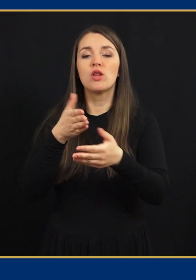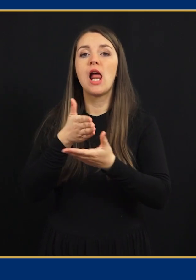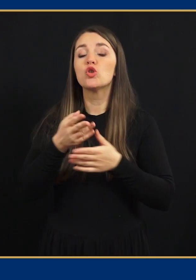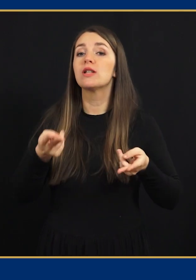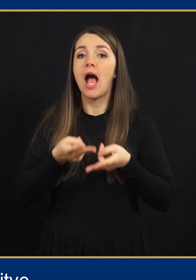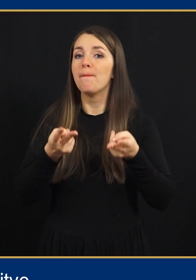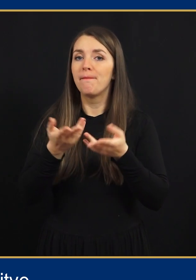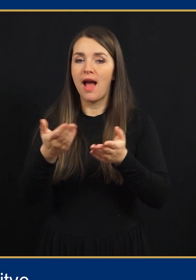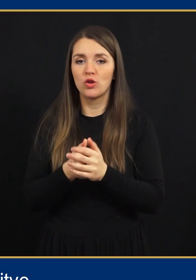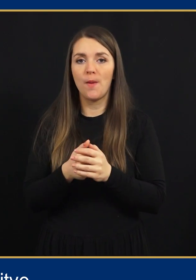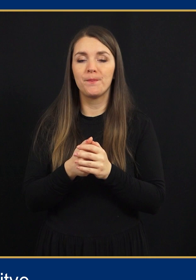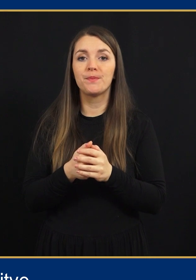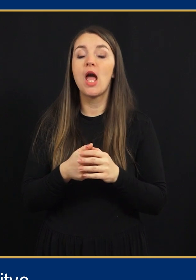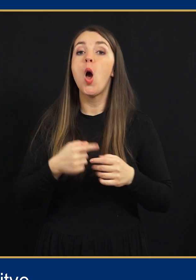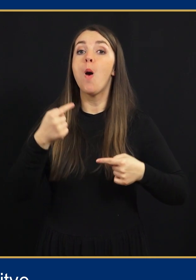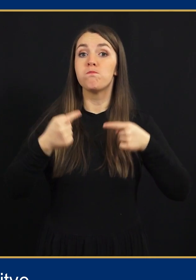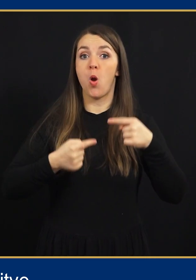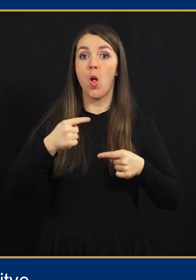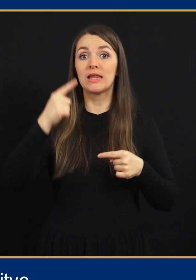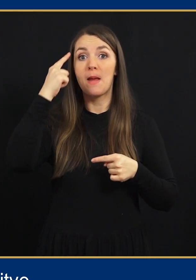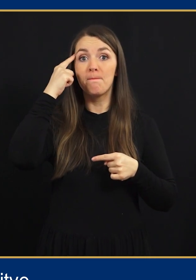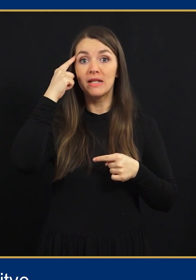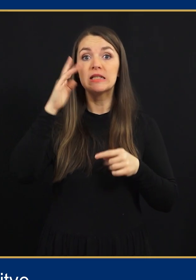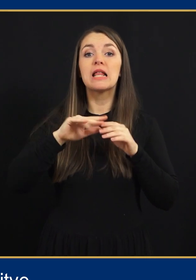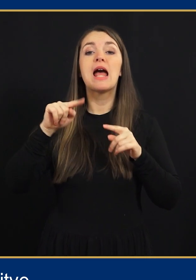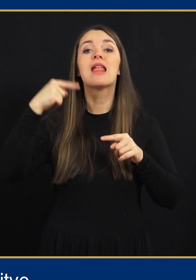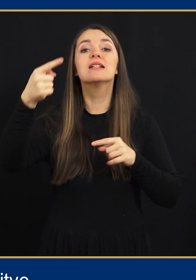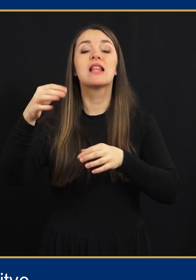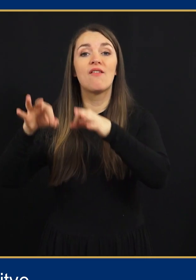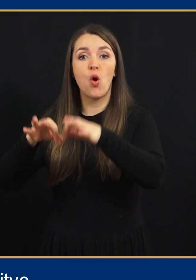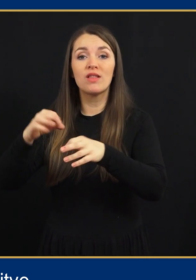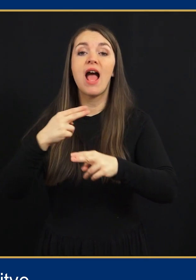kampanjo. Politik misli na naslednje volitve,